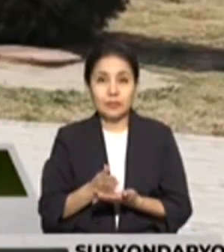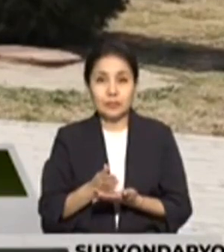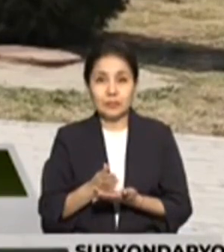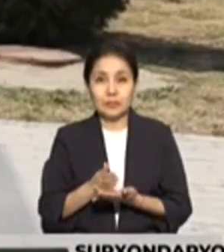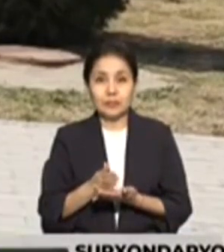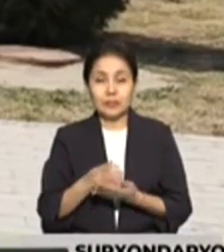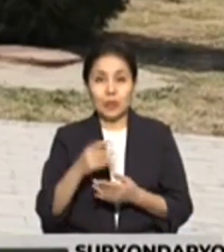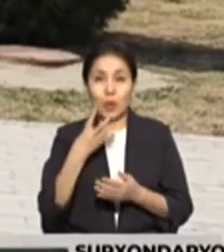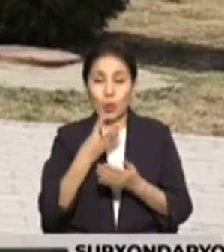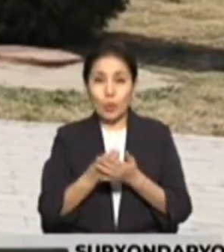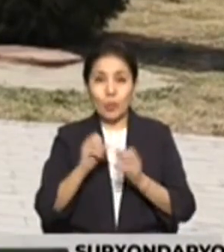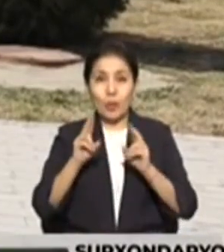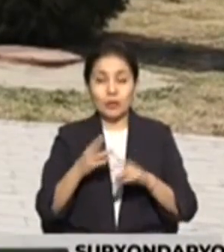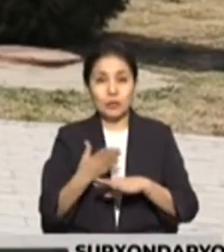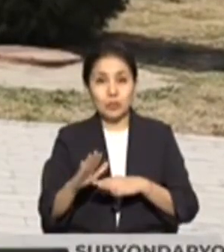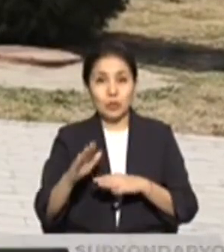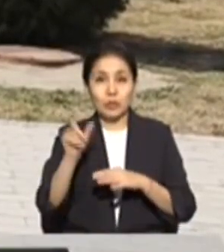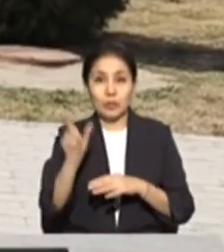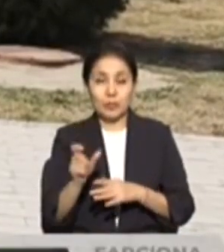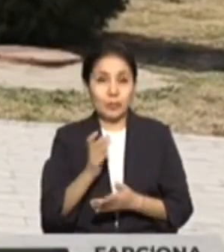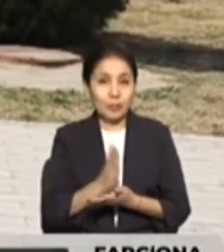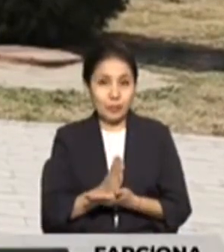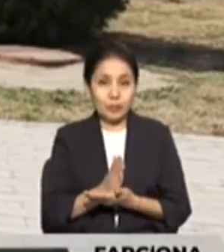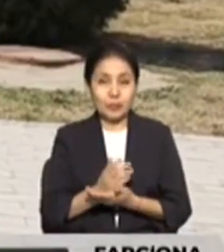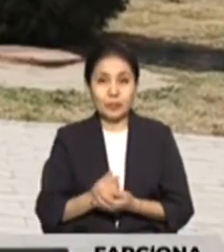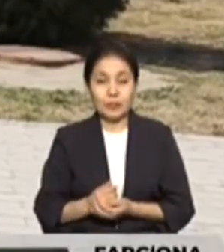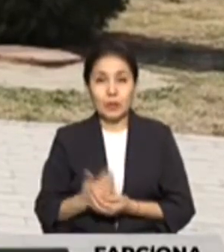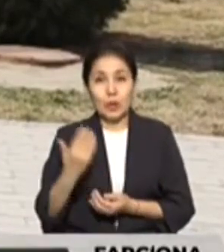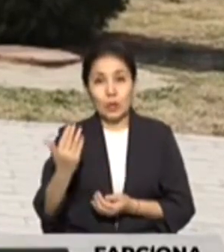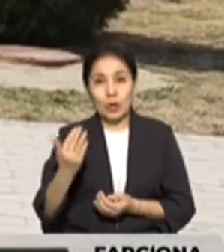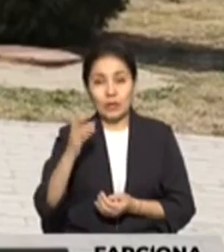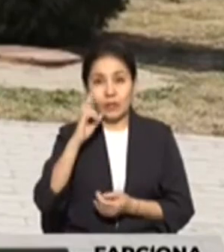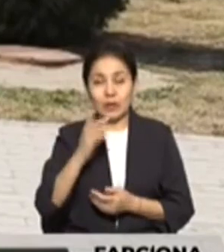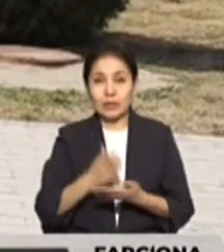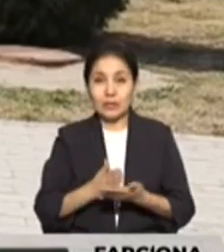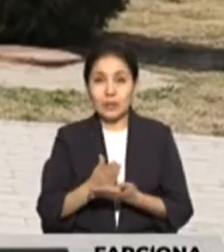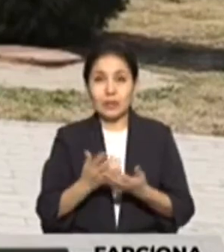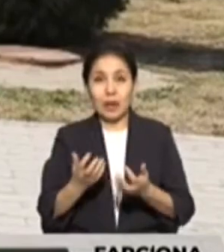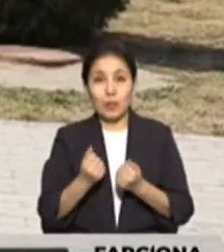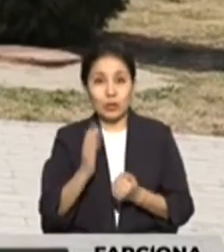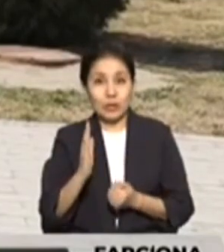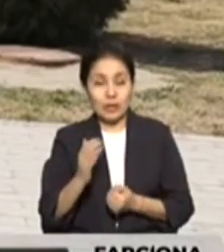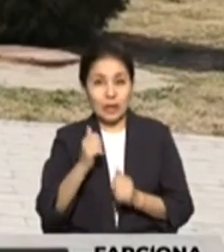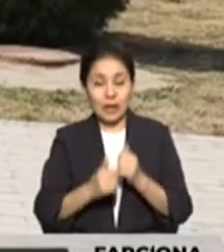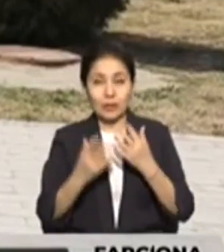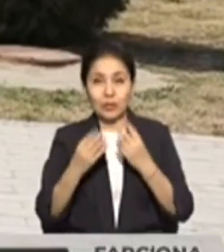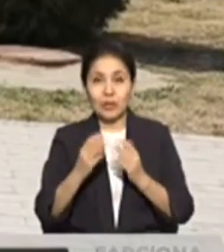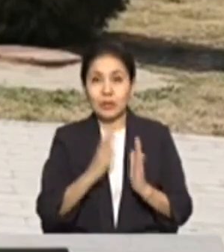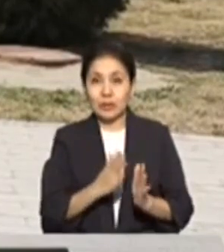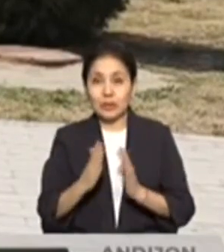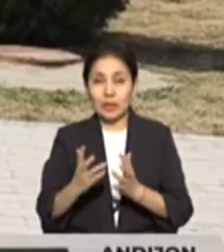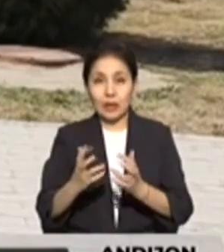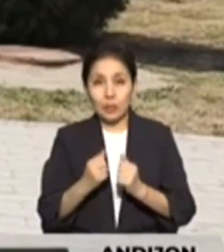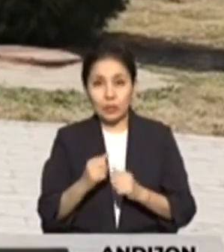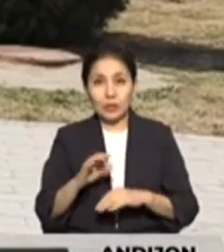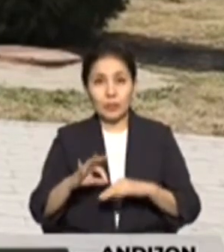kuryerlik bo'limining maxsus xodimlari, mas'ul xodimlari tomonidan borib, davlat xizmatlaridan qabul qilinadi har kuni. Tegishli tartibda qabul qilib